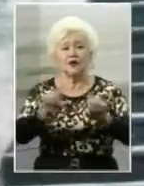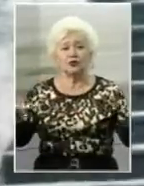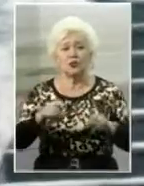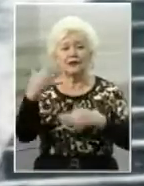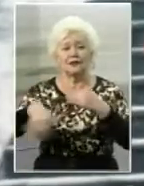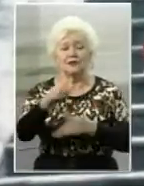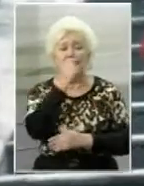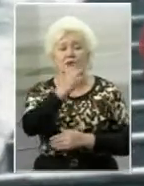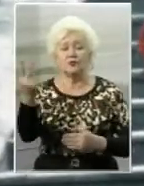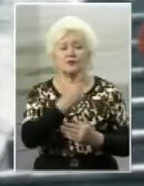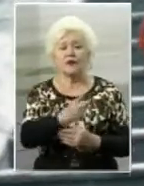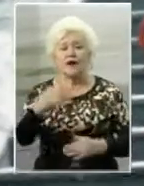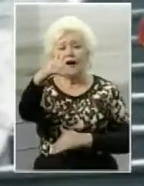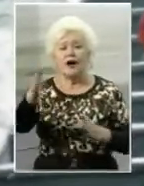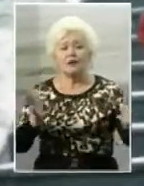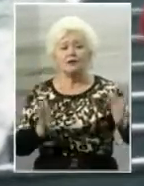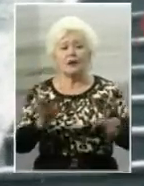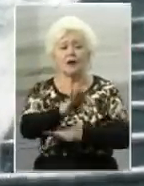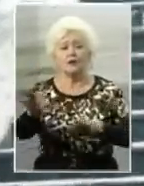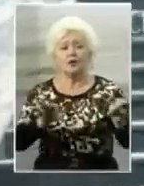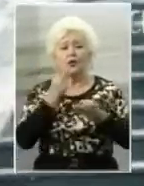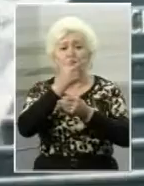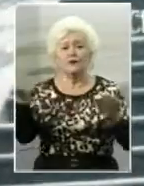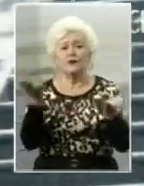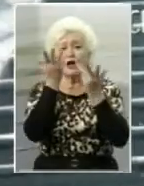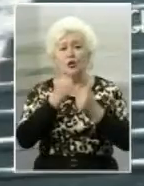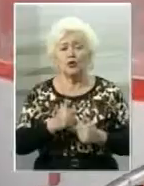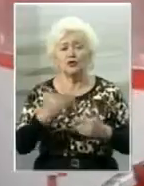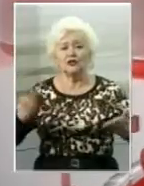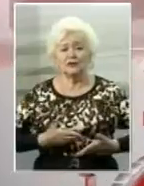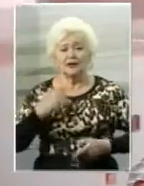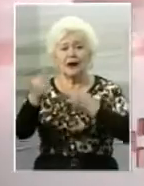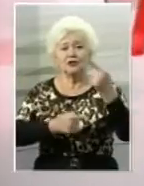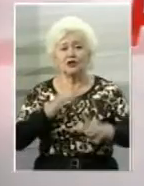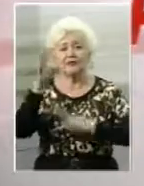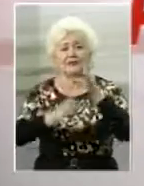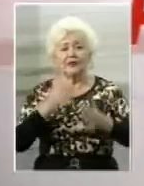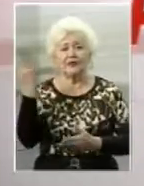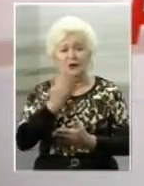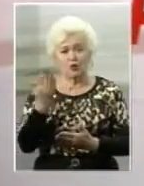Відбувся показ в рамках проєкту «Відкрий всі кольори життя через світ кіно».